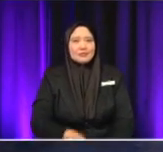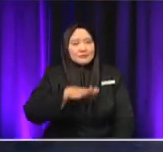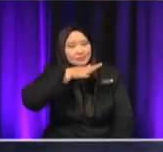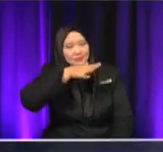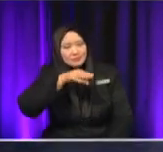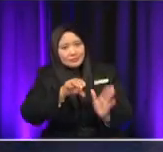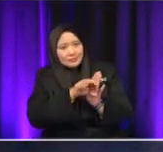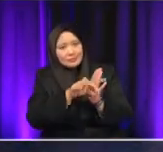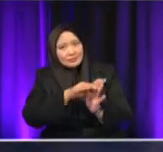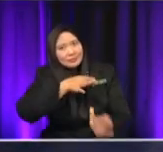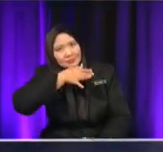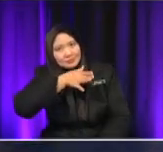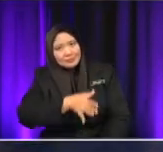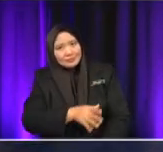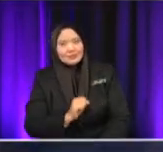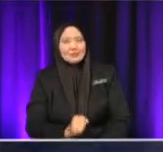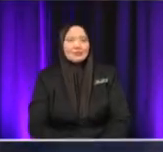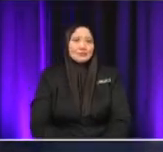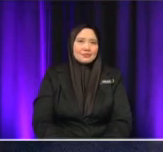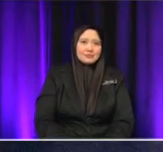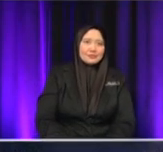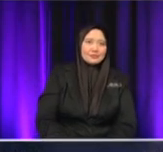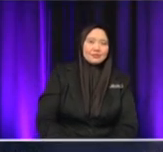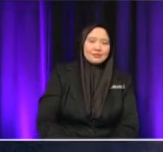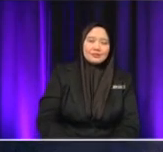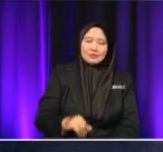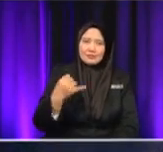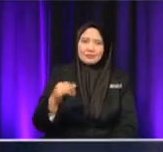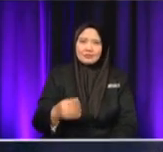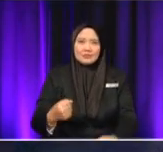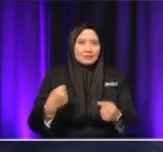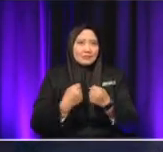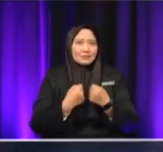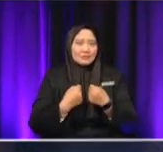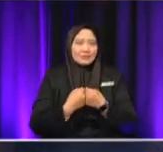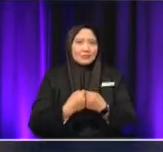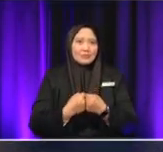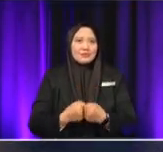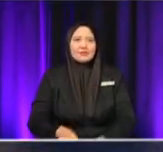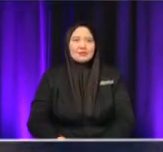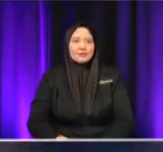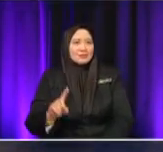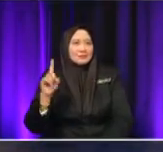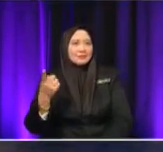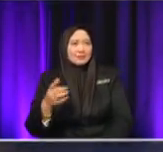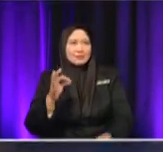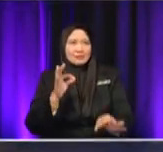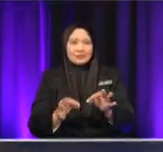contohnya sifat Rasulullah Hai dalang hidup baru rumah tangga pesan kalau gaduh bahagia